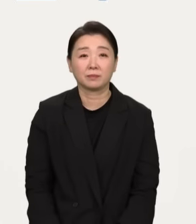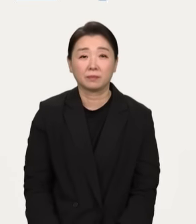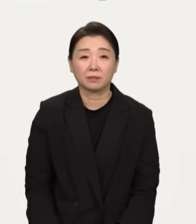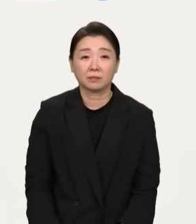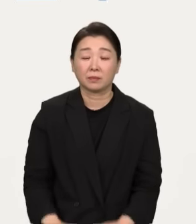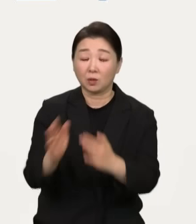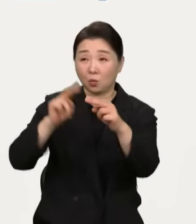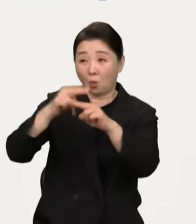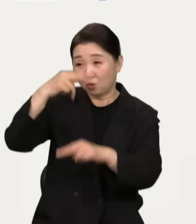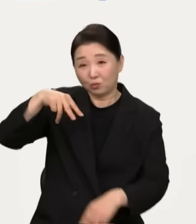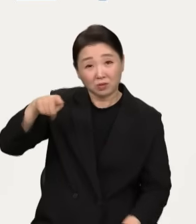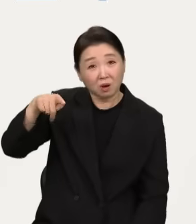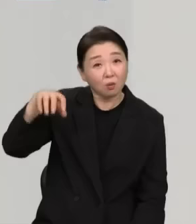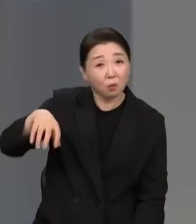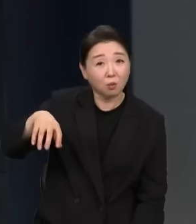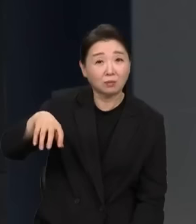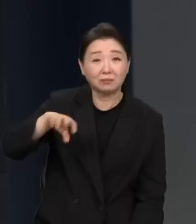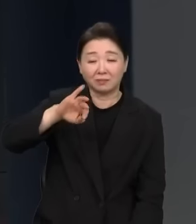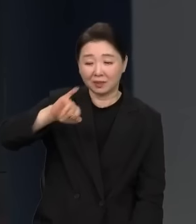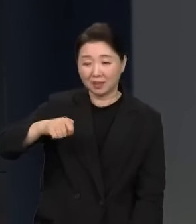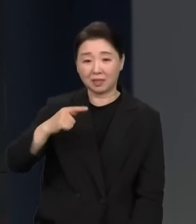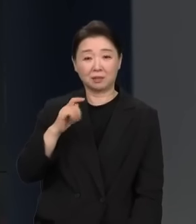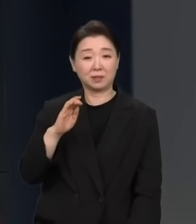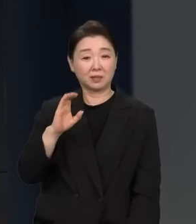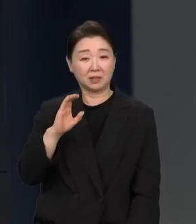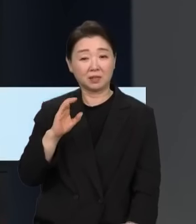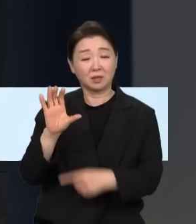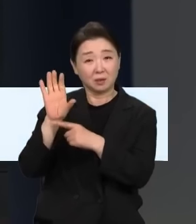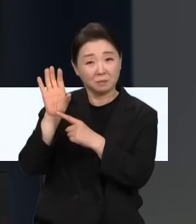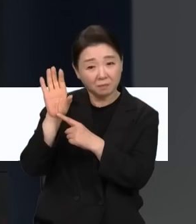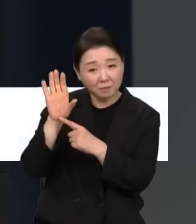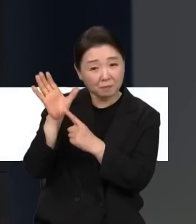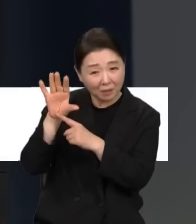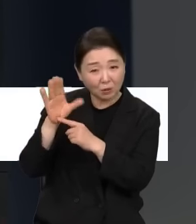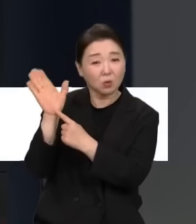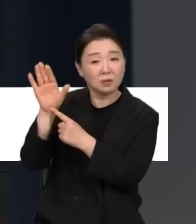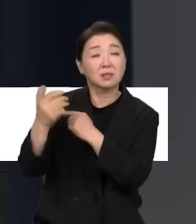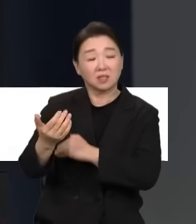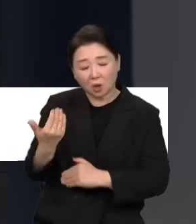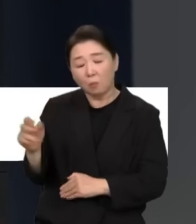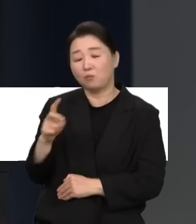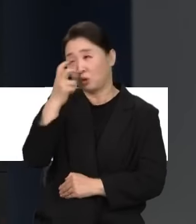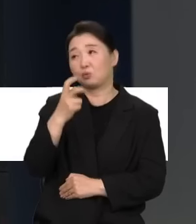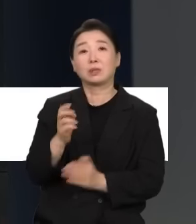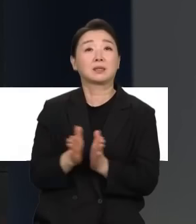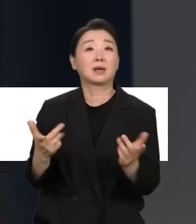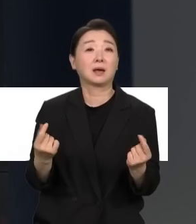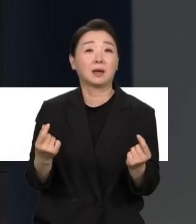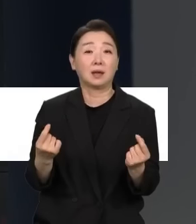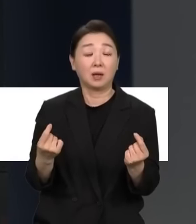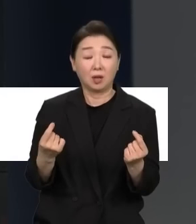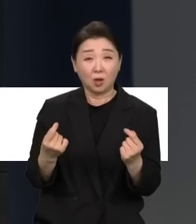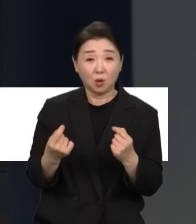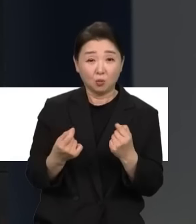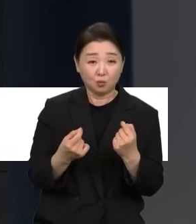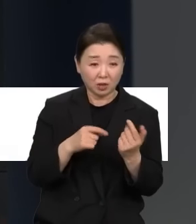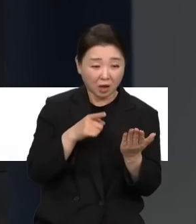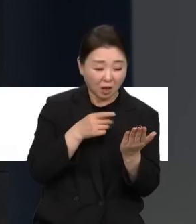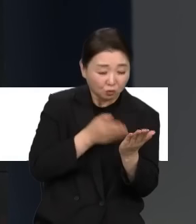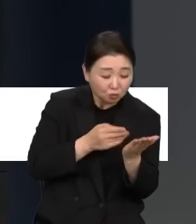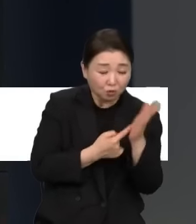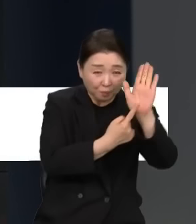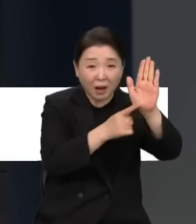공수처는 jtvc 보도 이전에 이미 수사에 착수했습니다 저희 보도로 인해서 기획돼 착수한게 아니고 또 저희는 있는 그대로